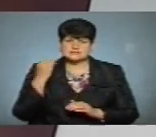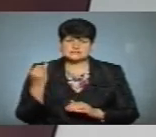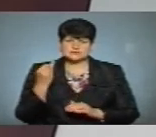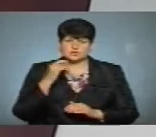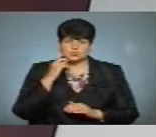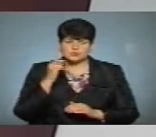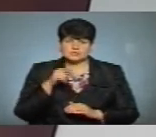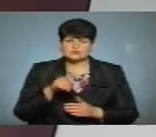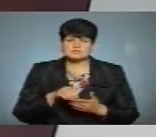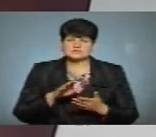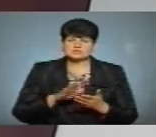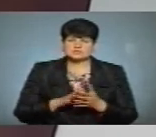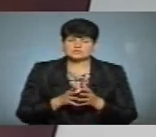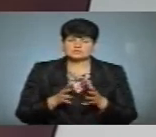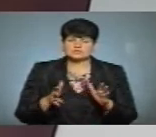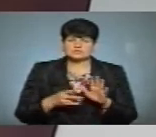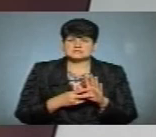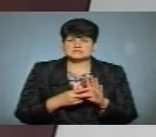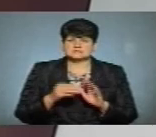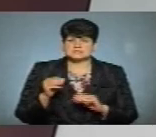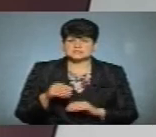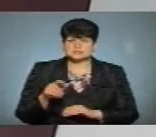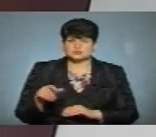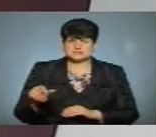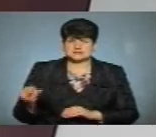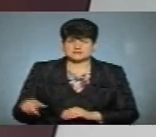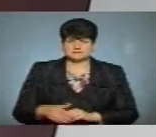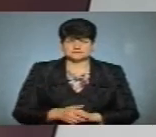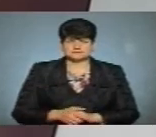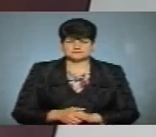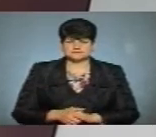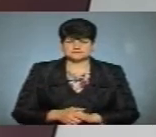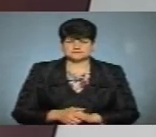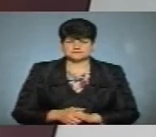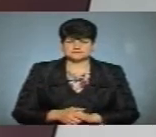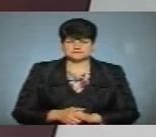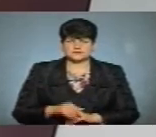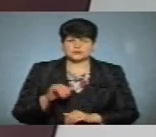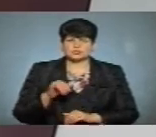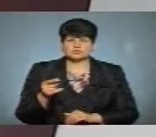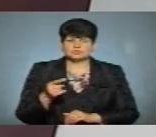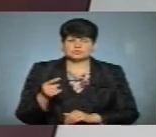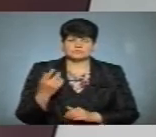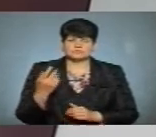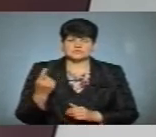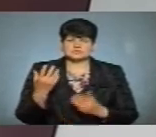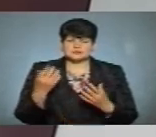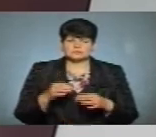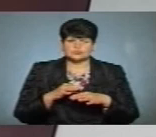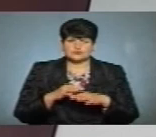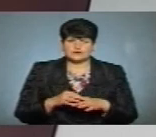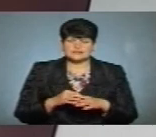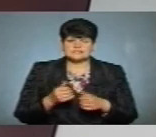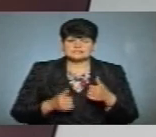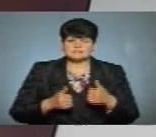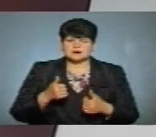На нього зареєструвалося більше 7 тисяч осіб. У Тернополі вперше провели оперативно-тактичні